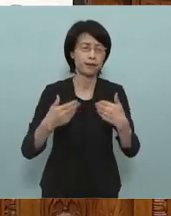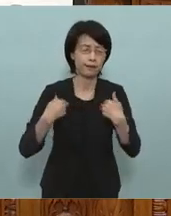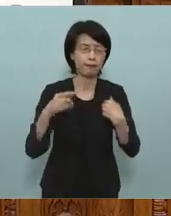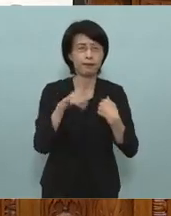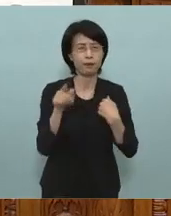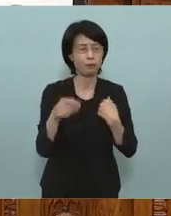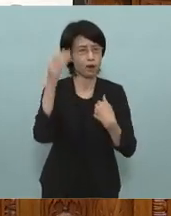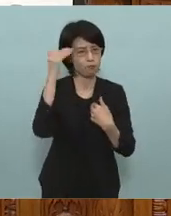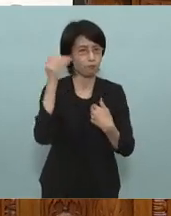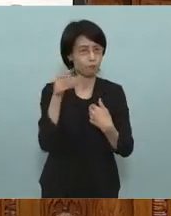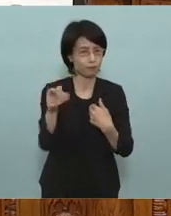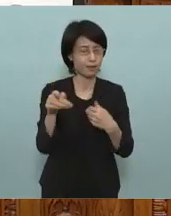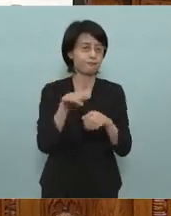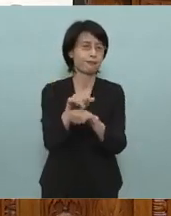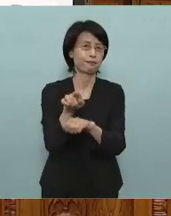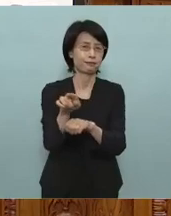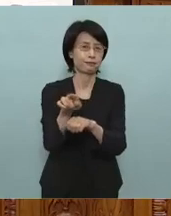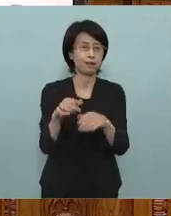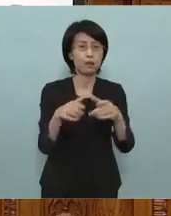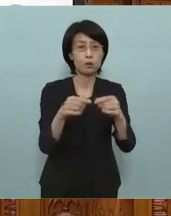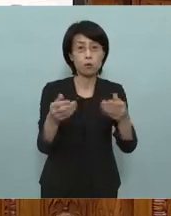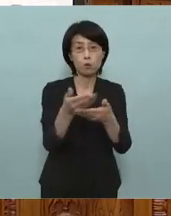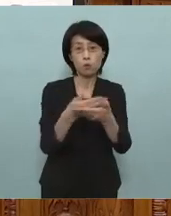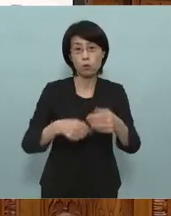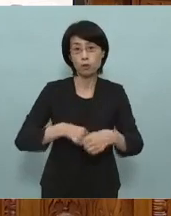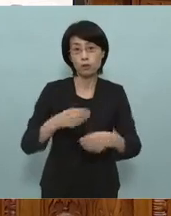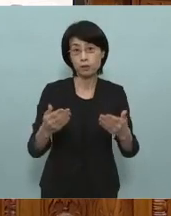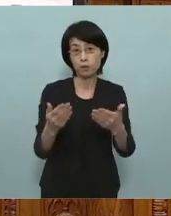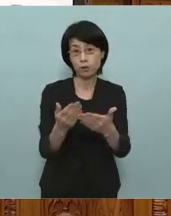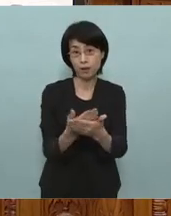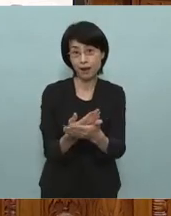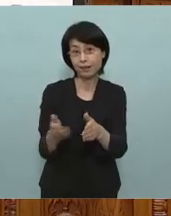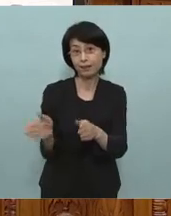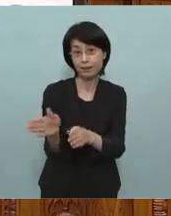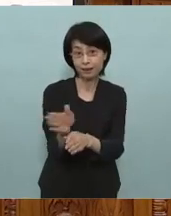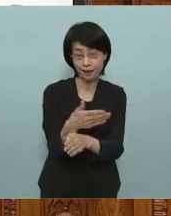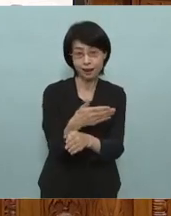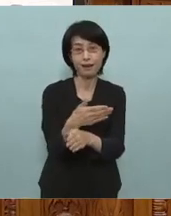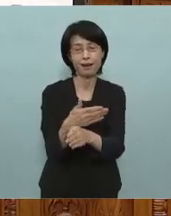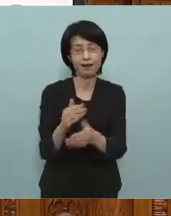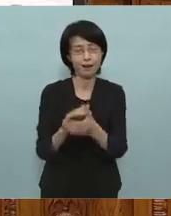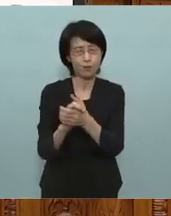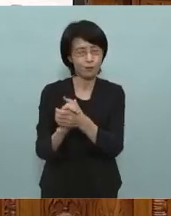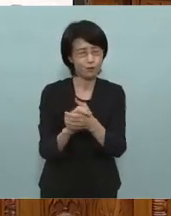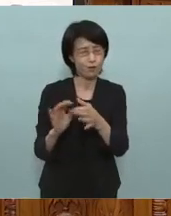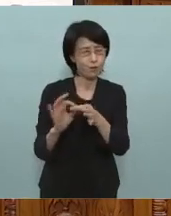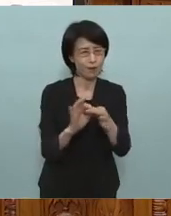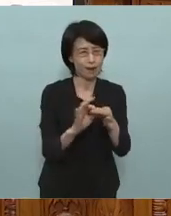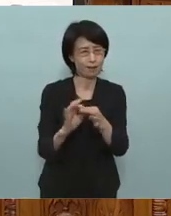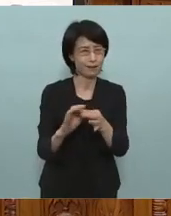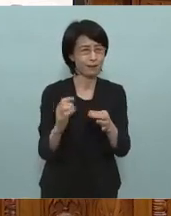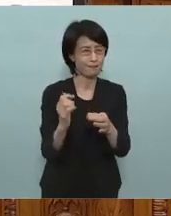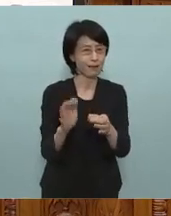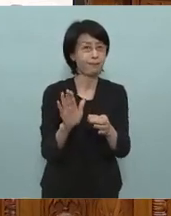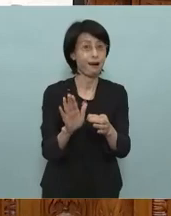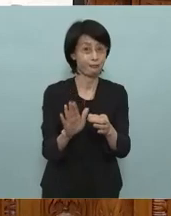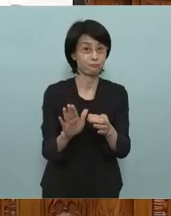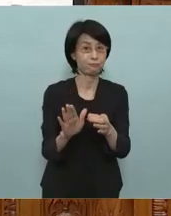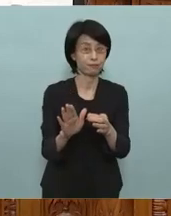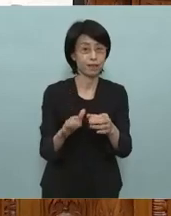隣国です国交正常化以来築いてきた友好協力関係の基盤に基づき